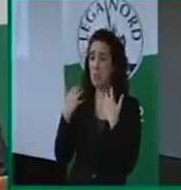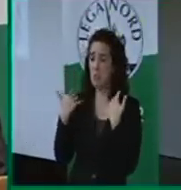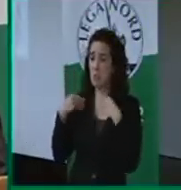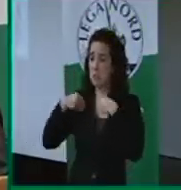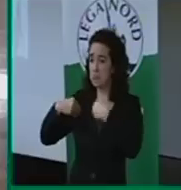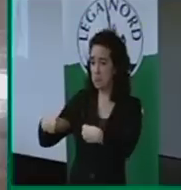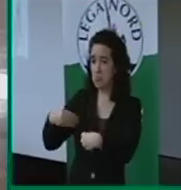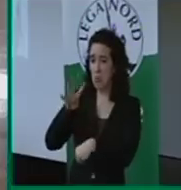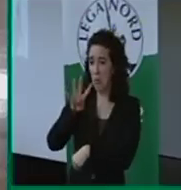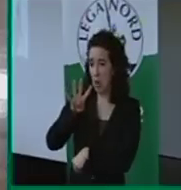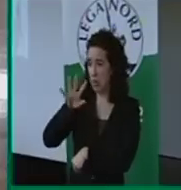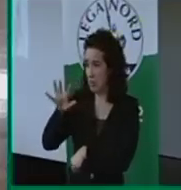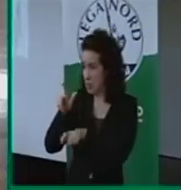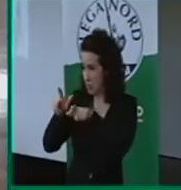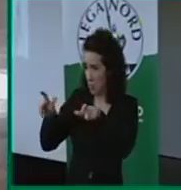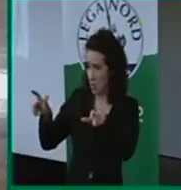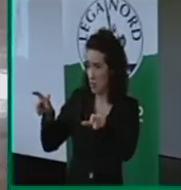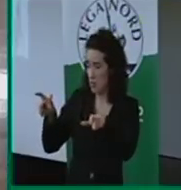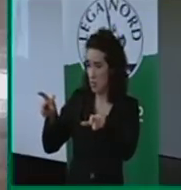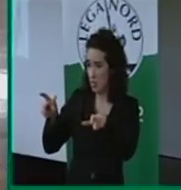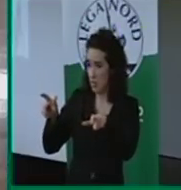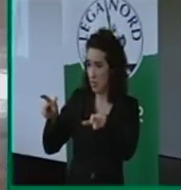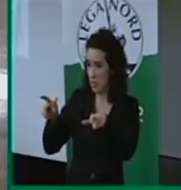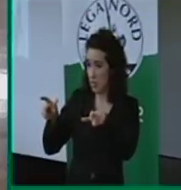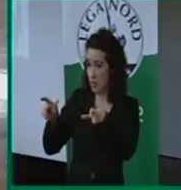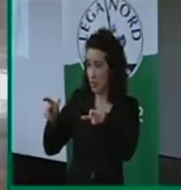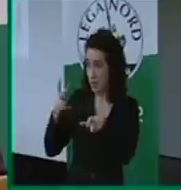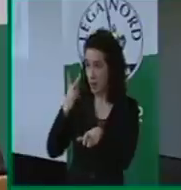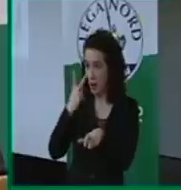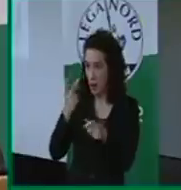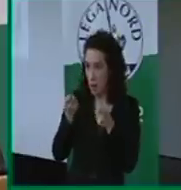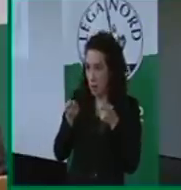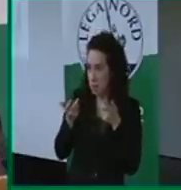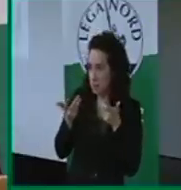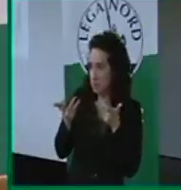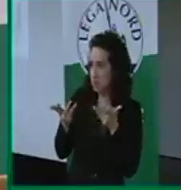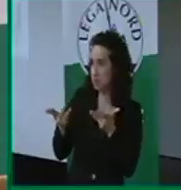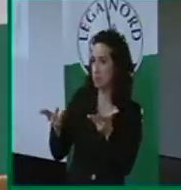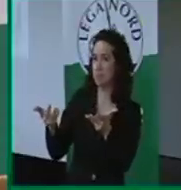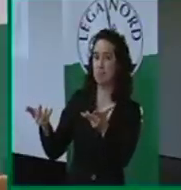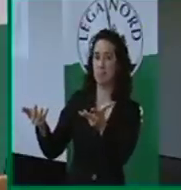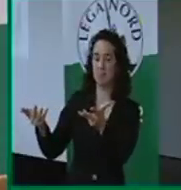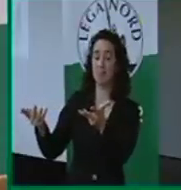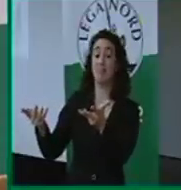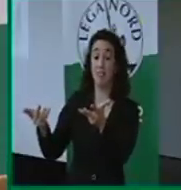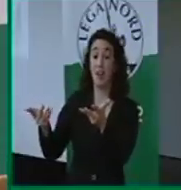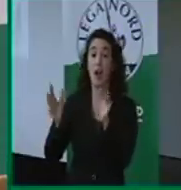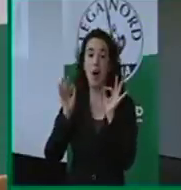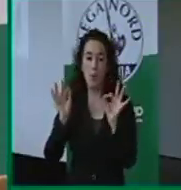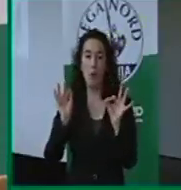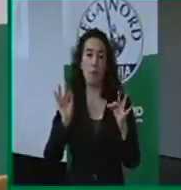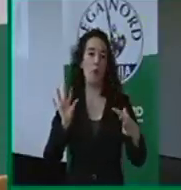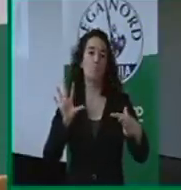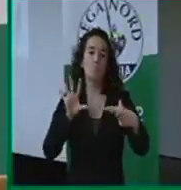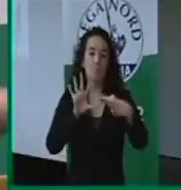gatti così tanti gatti e Sì è vero è vero C'è un rapporto umano Cè c'è un